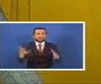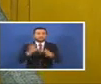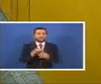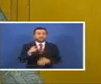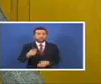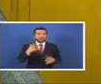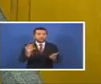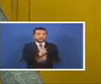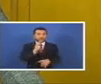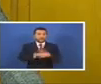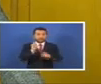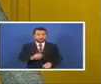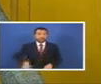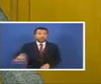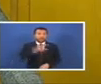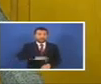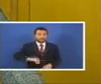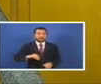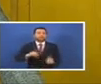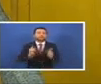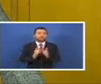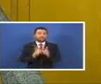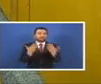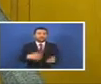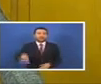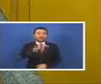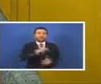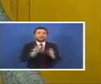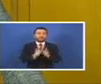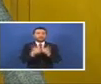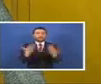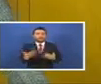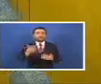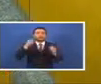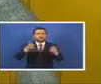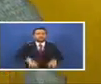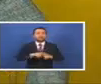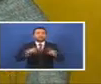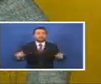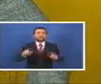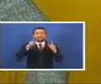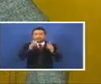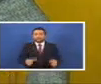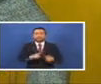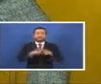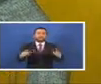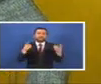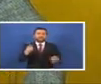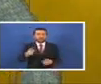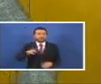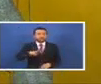Bunu sağlamak da hepimizin ellerinde, hep birlikte yılmadan, usanmadan